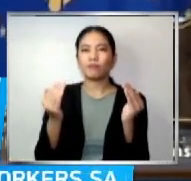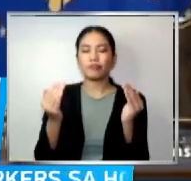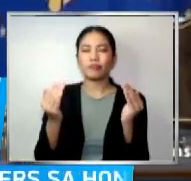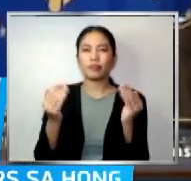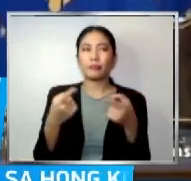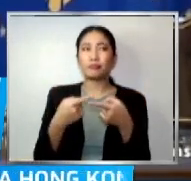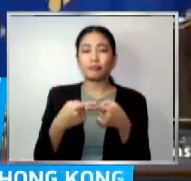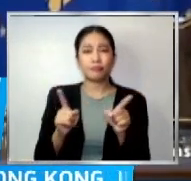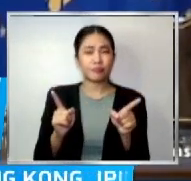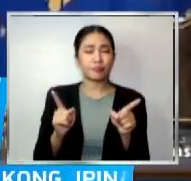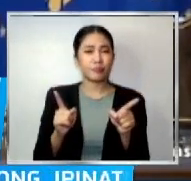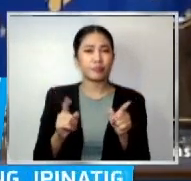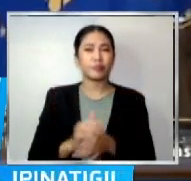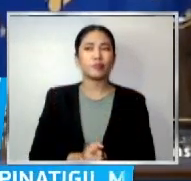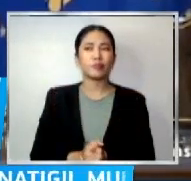we're doing